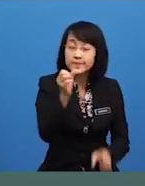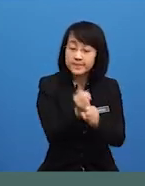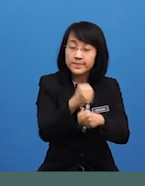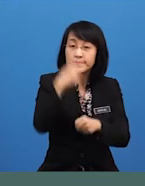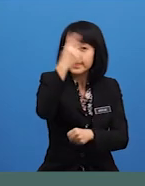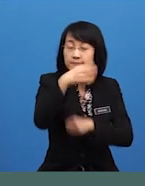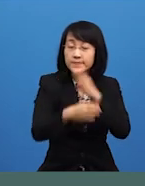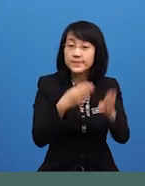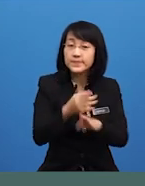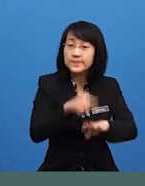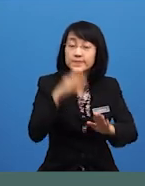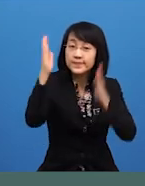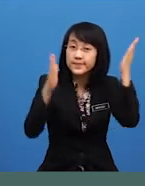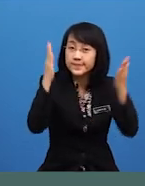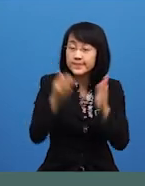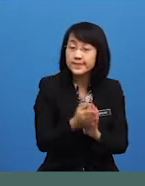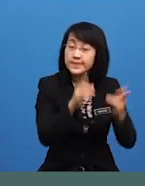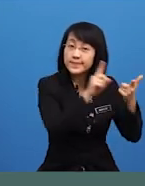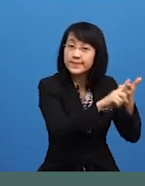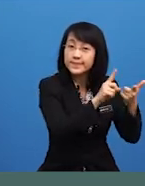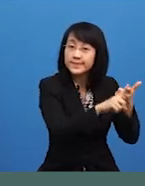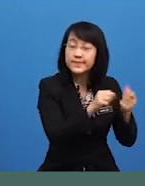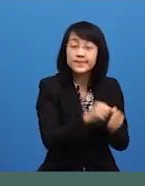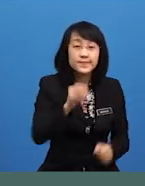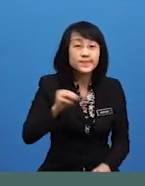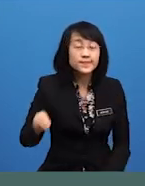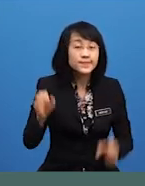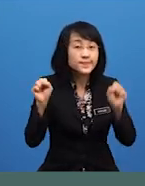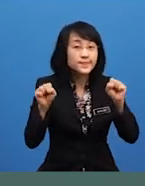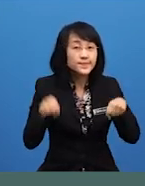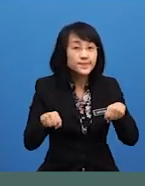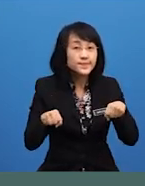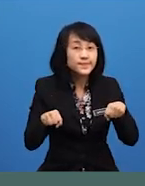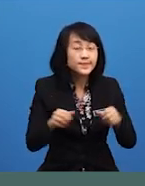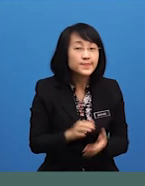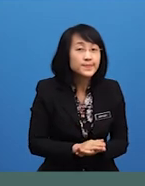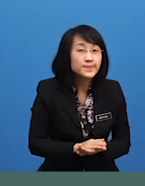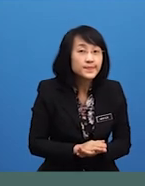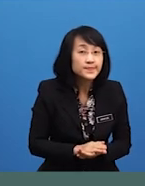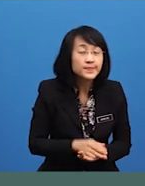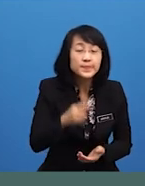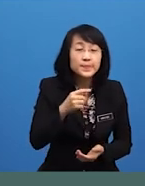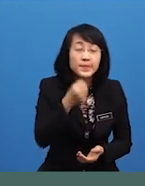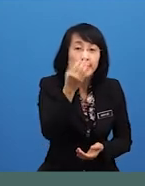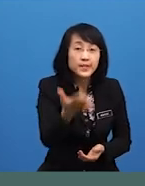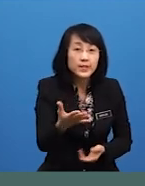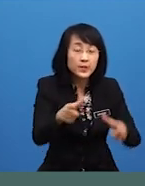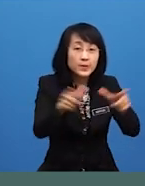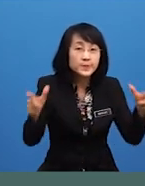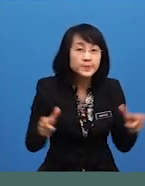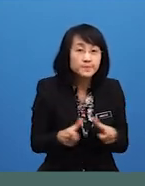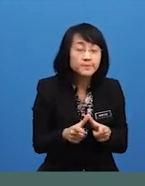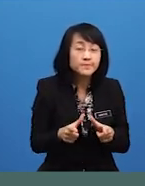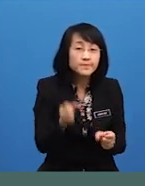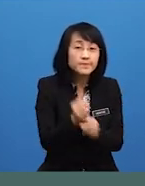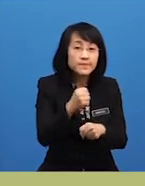bumi di Malaysia. Yang kedua, murid-murid dapat menentukan lokasi bentuk-bentuk muka bumi